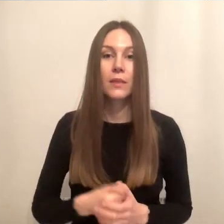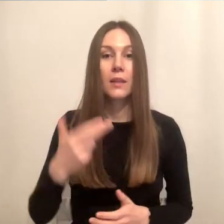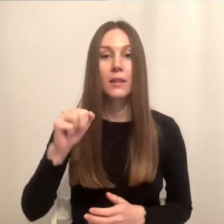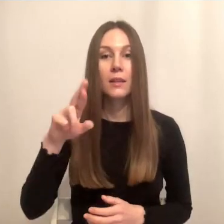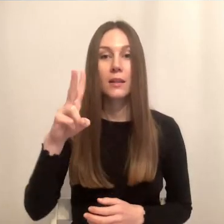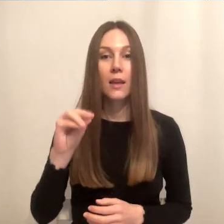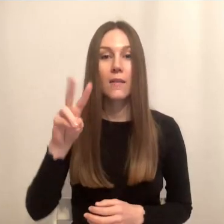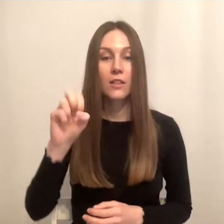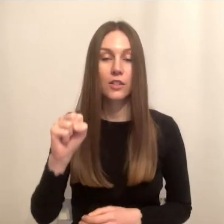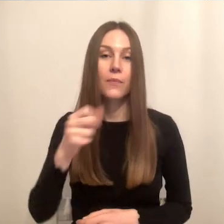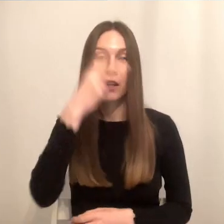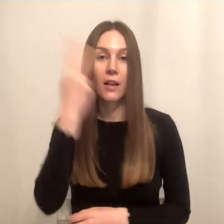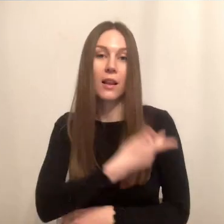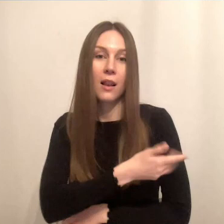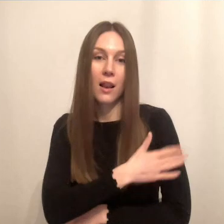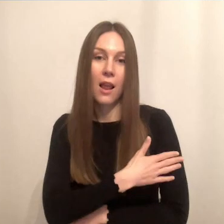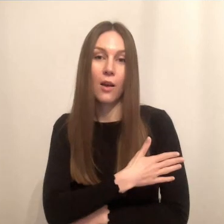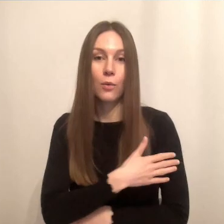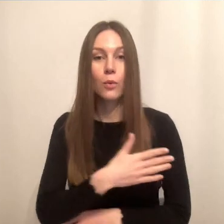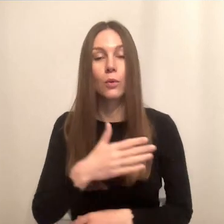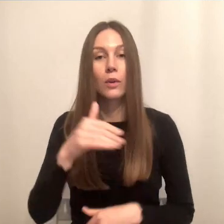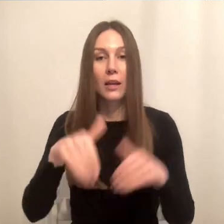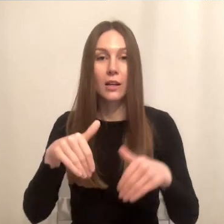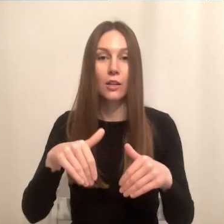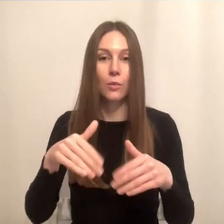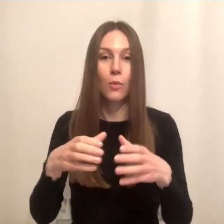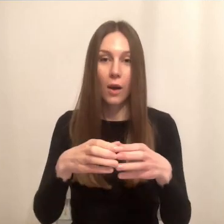Lietuvos Lenkų rinkimų akcija ir krikščioniškų šeimų sąjunga.